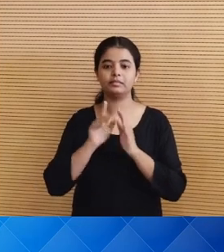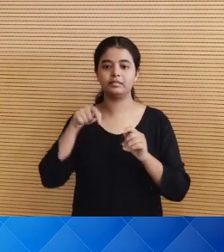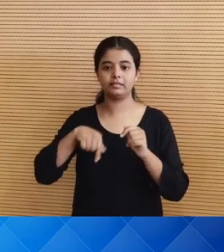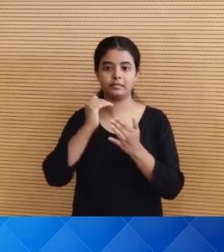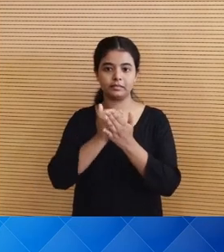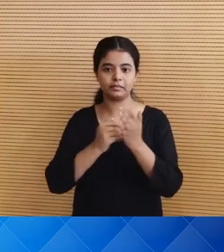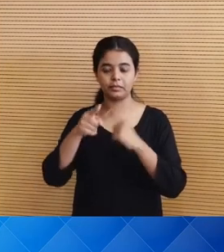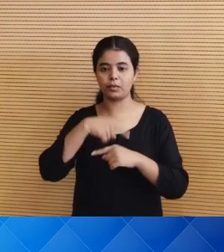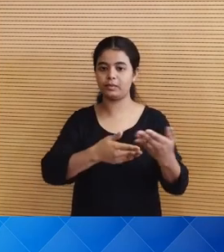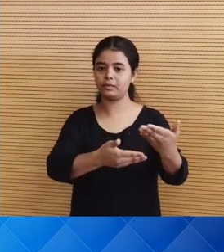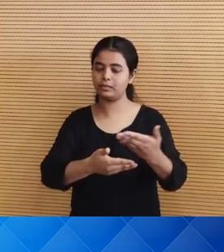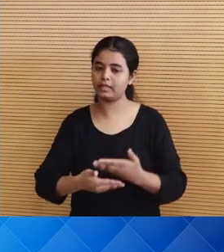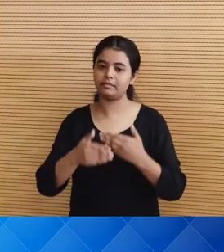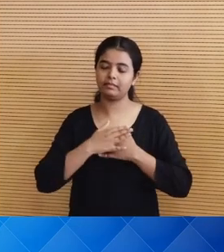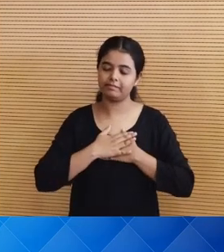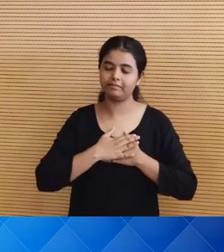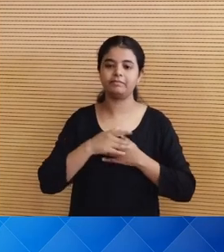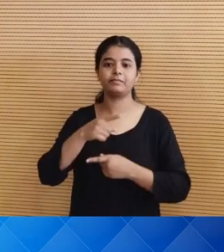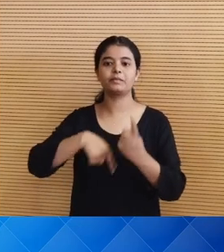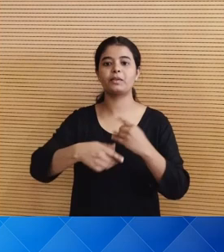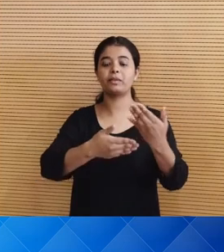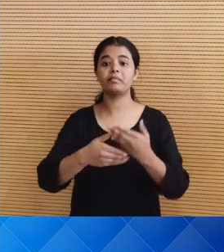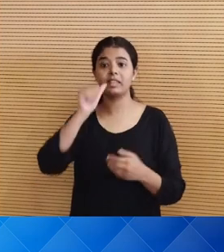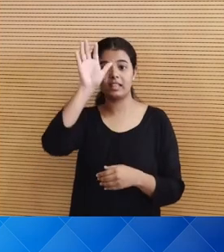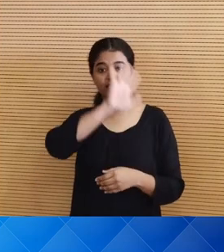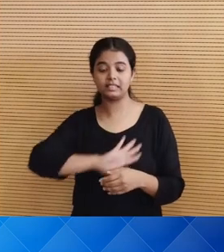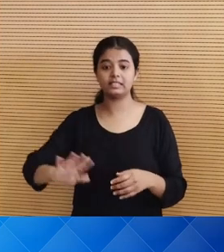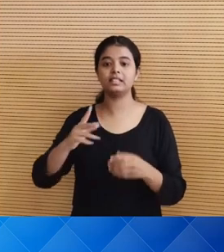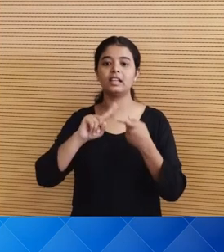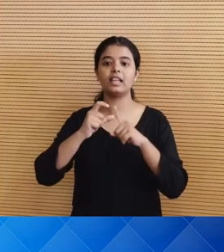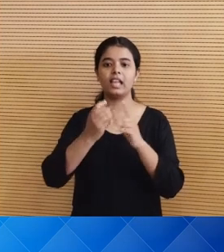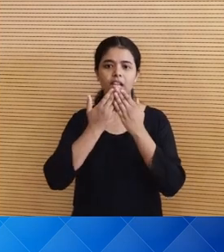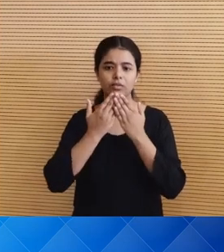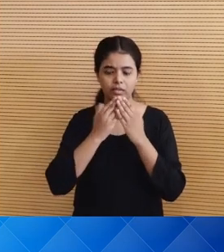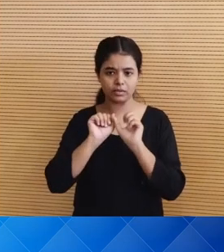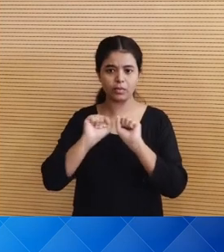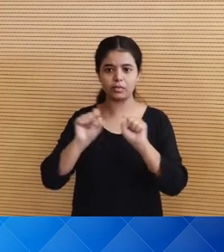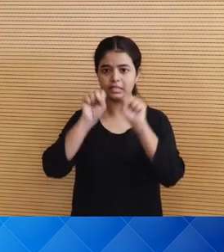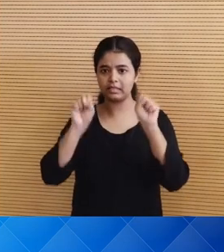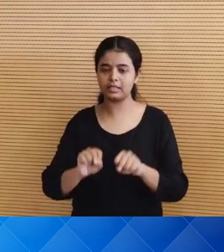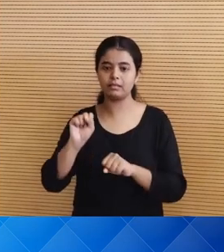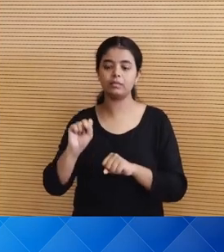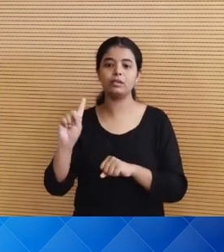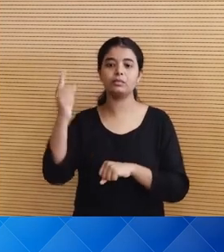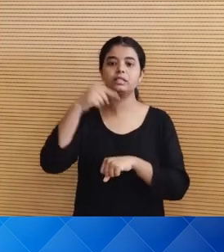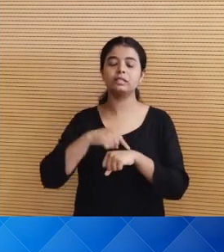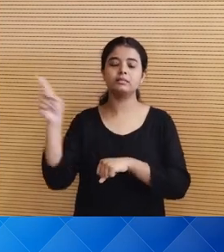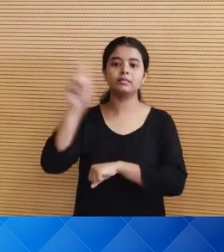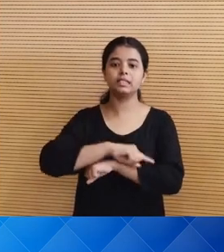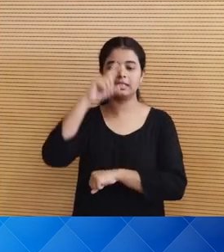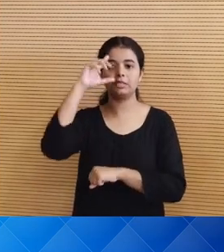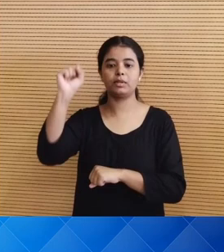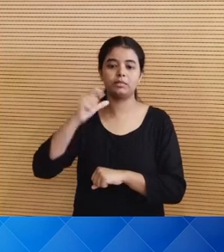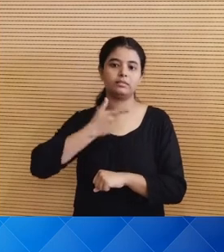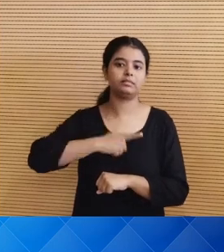स्वागत है, अभिनंदन है, वंदन है। देश की शिक्षा व्यवस्था में आज एक अविस्मरणीय दिन परिवर्तित होने जा रहा है। आप और हम